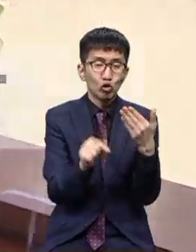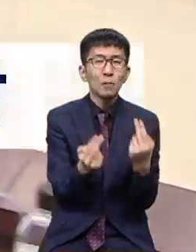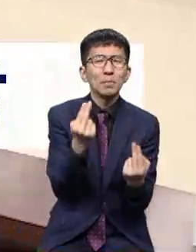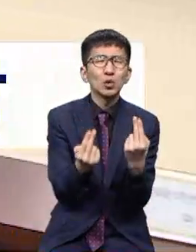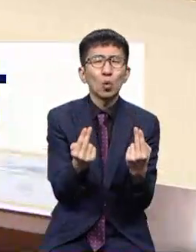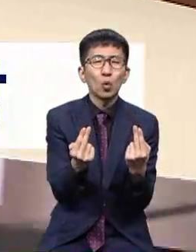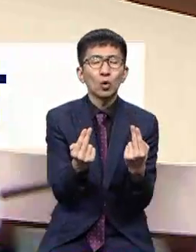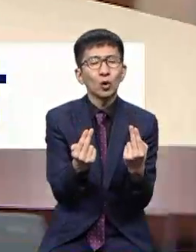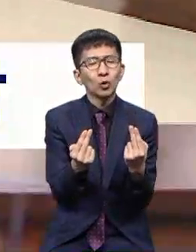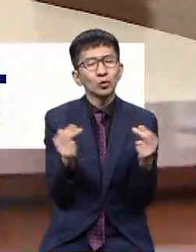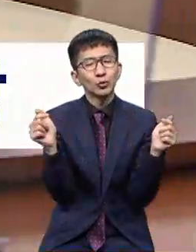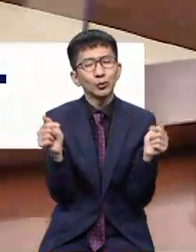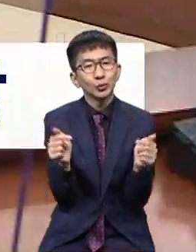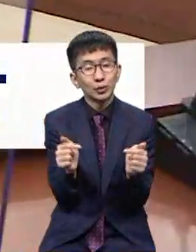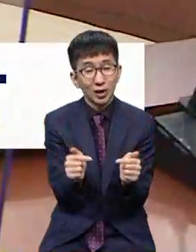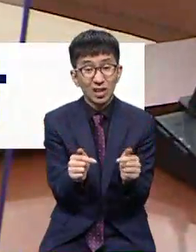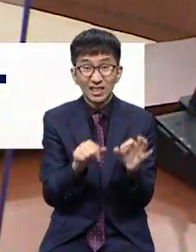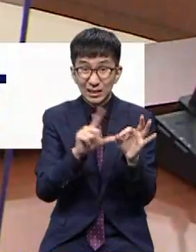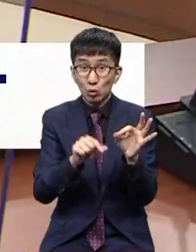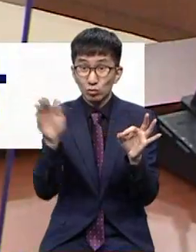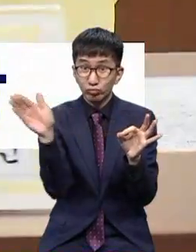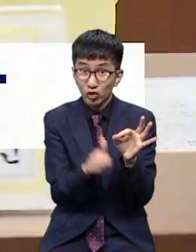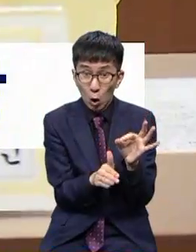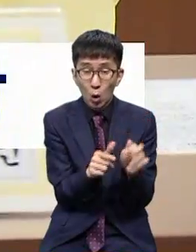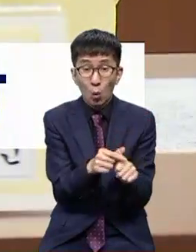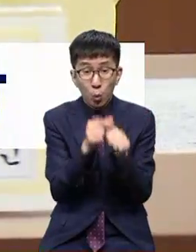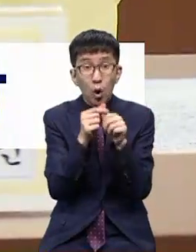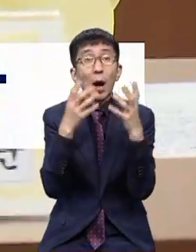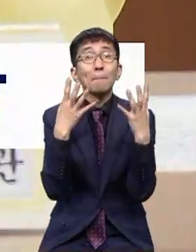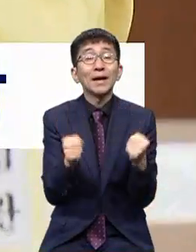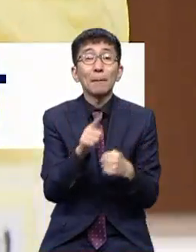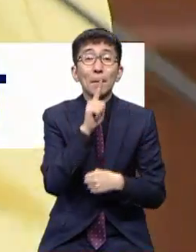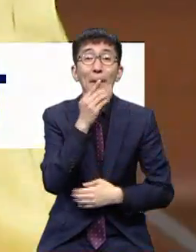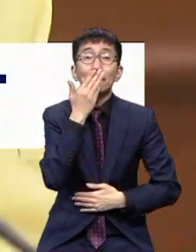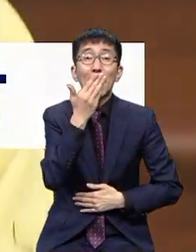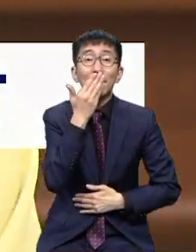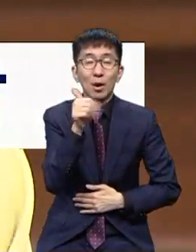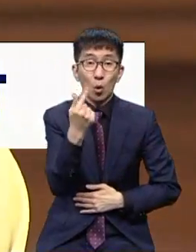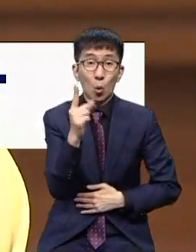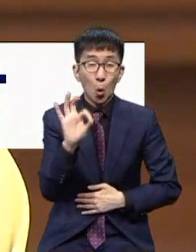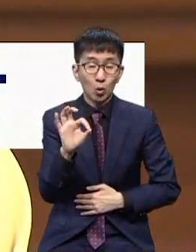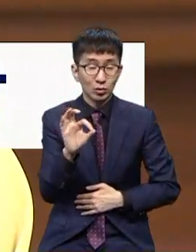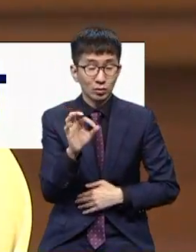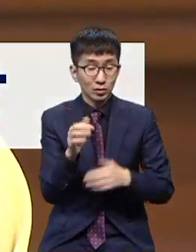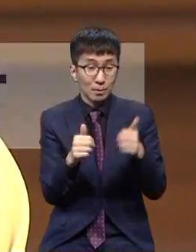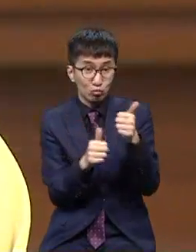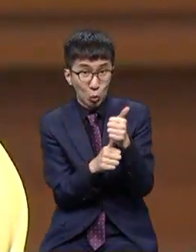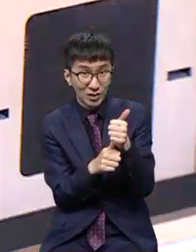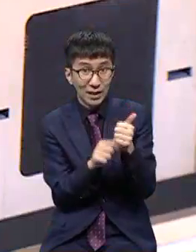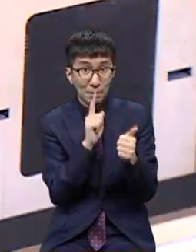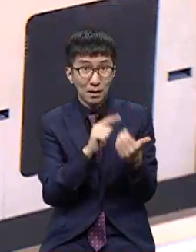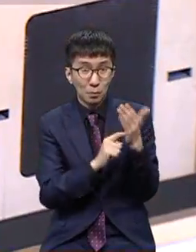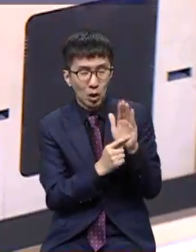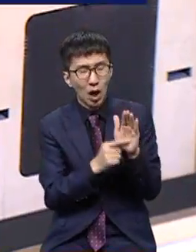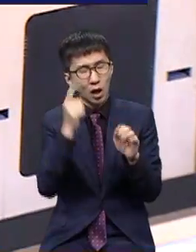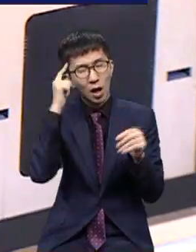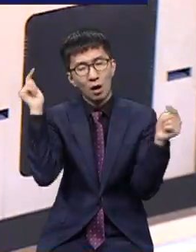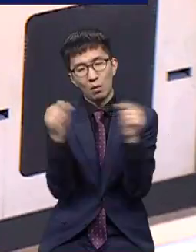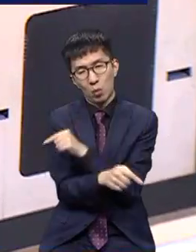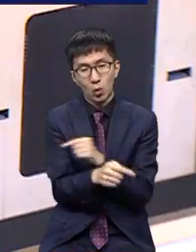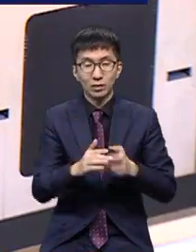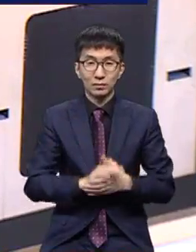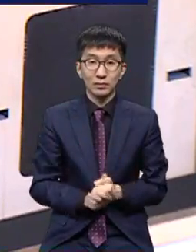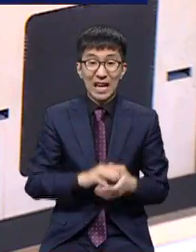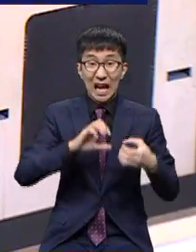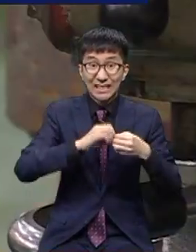10월부터는 고용 상황이 개선될 것이라고 했던 지난달 홍남기 부총리의 예상과는 거리가 있습니다. 특히